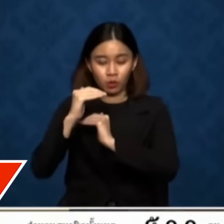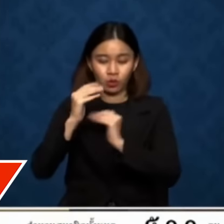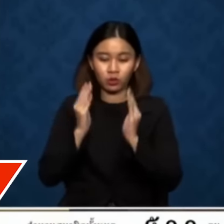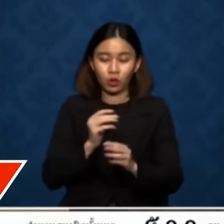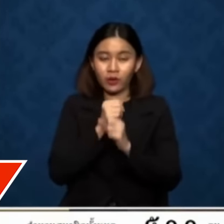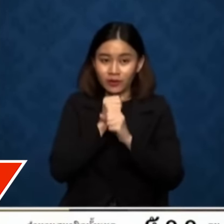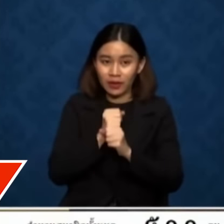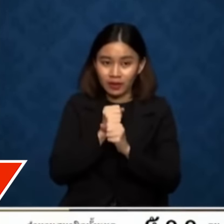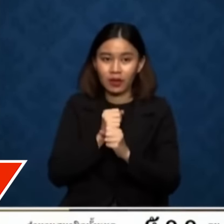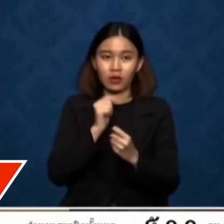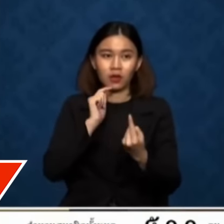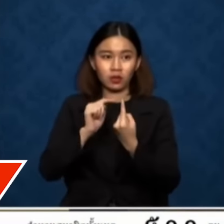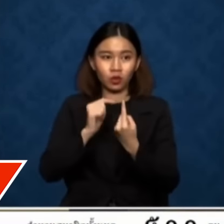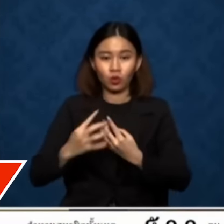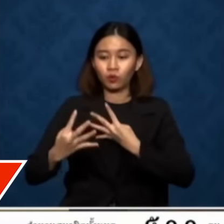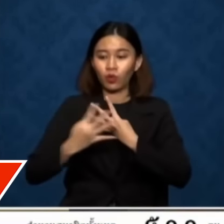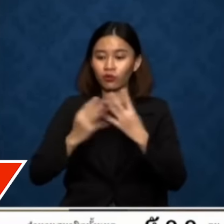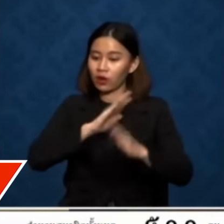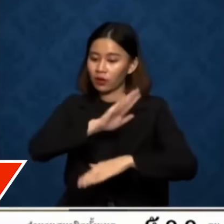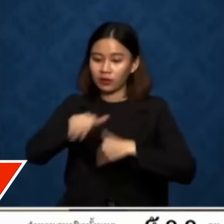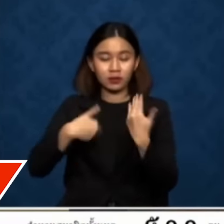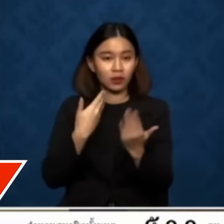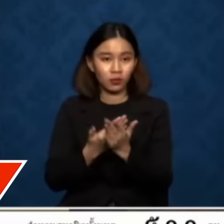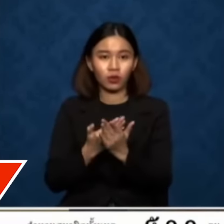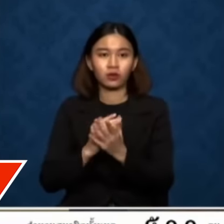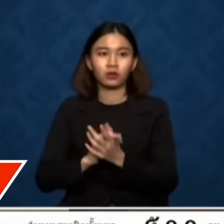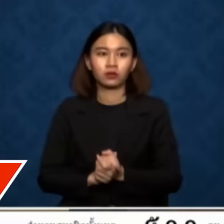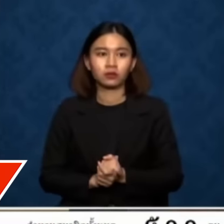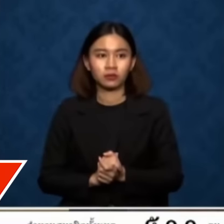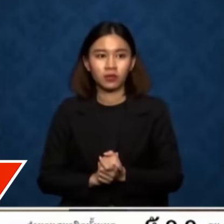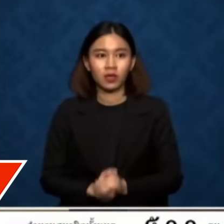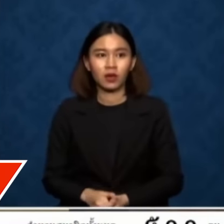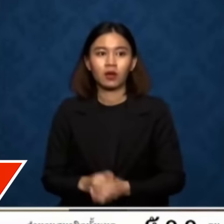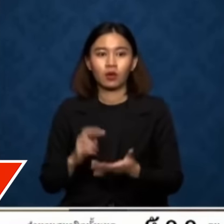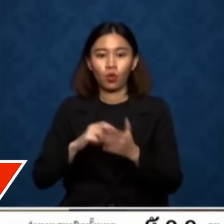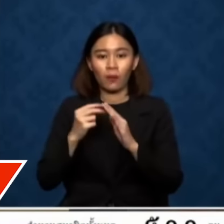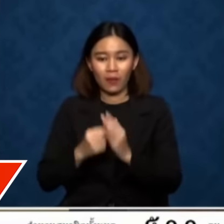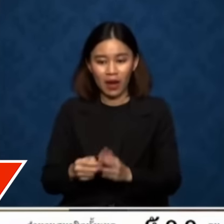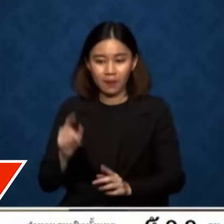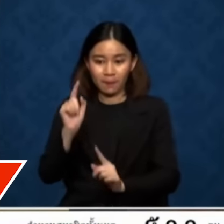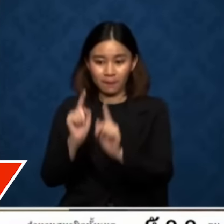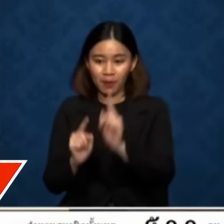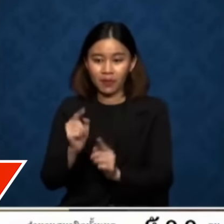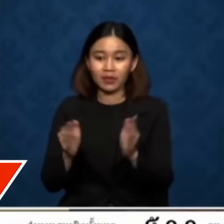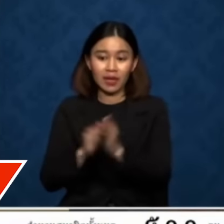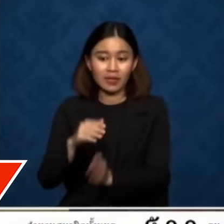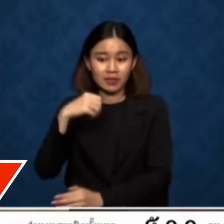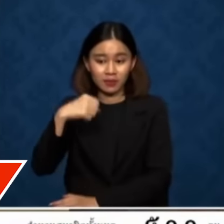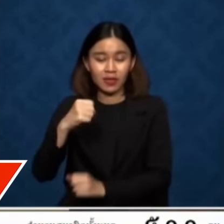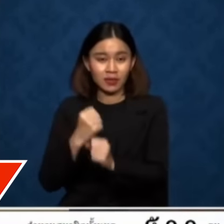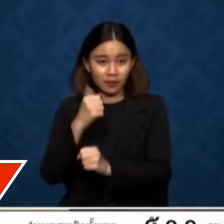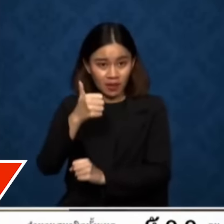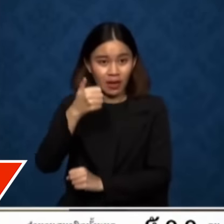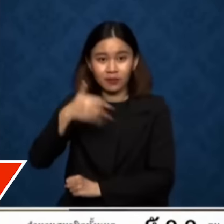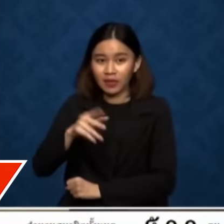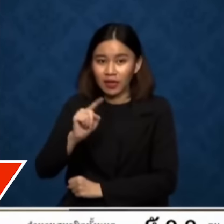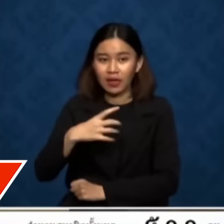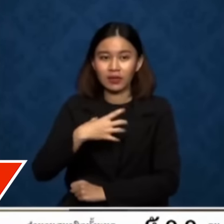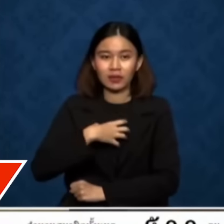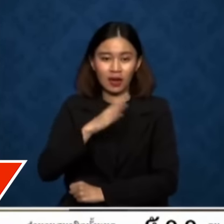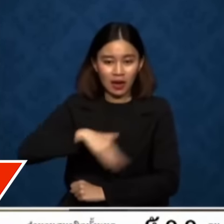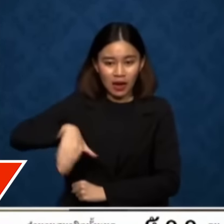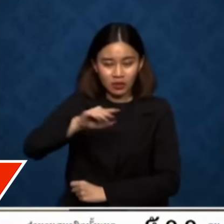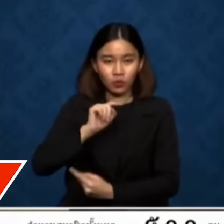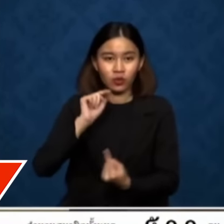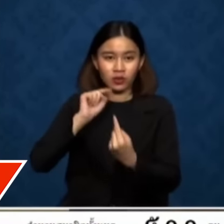อายุในราชทัณฑ์ทั้งหมดตอนนี้นะครับท่านประธานสามารถเข้ารับการประเมิน11คะแนนนี้เลยได้หรือไม่ครับอยากให้ทุกคนเนี่ยส